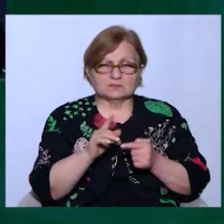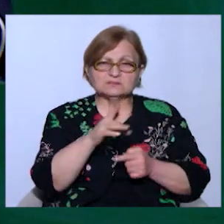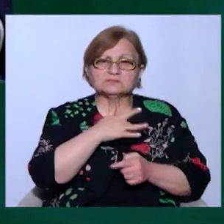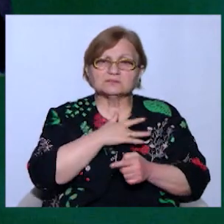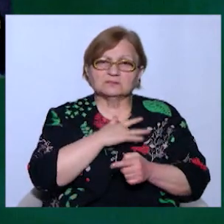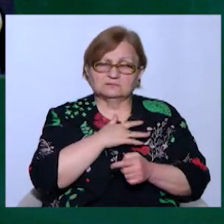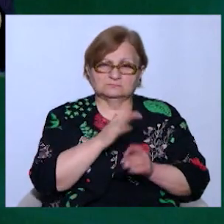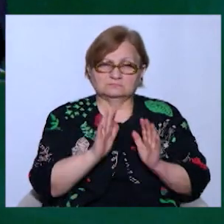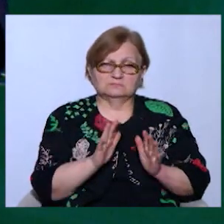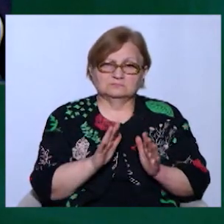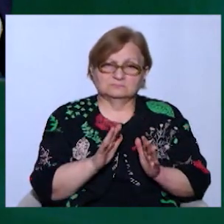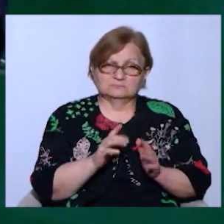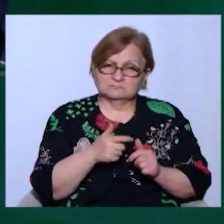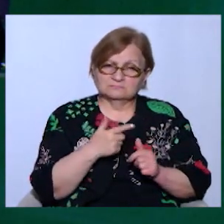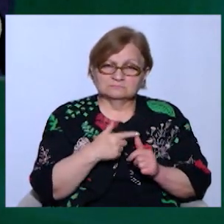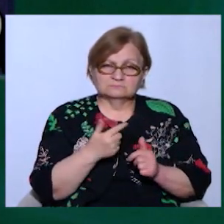ესეთი უცნაური რაღაცა, რომელსაც